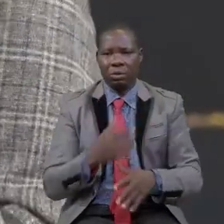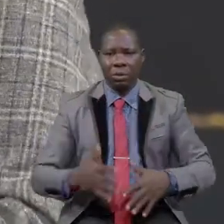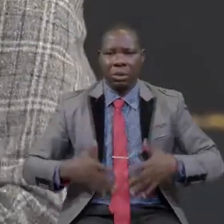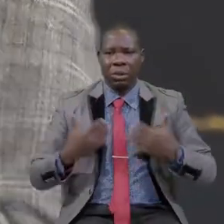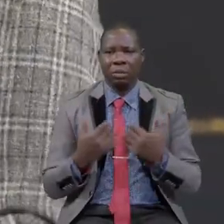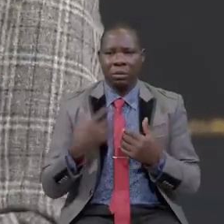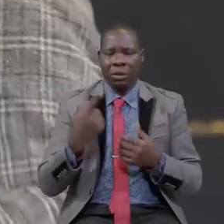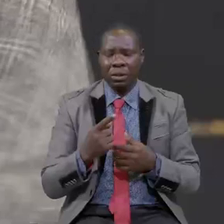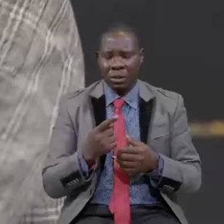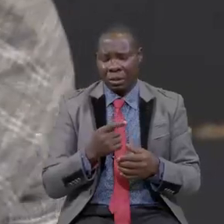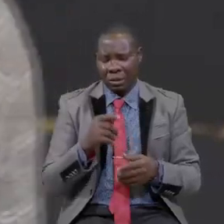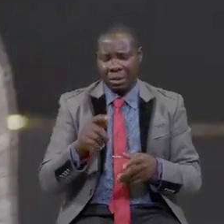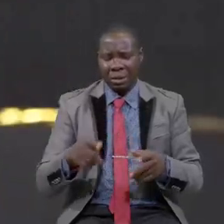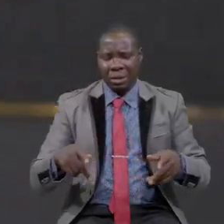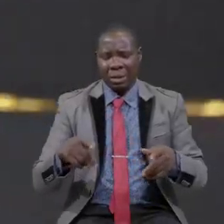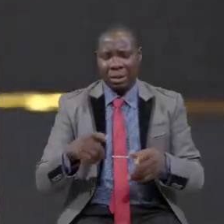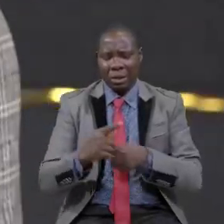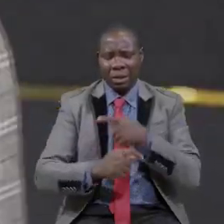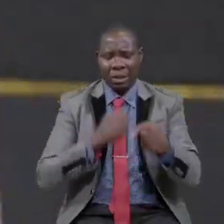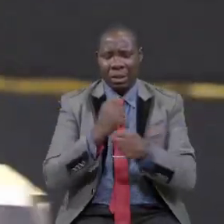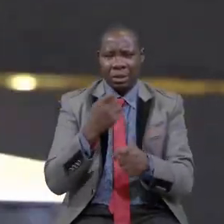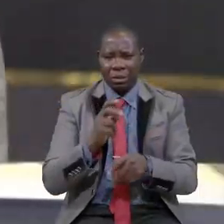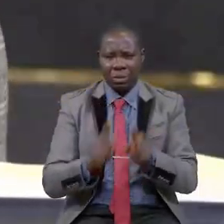la vie des gens,